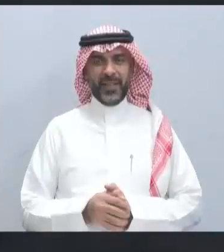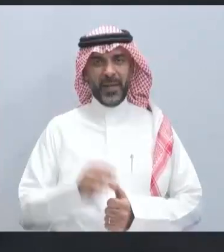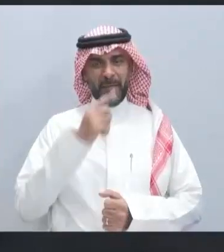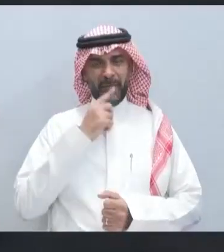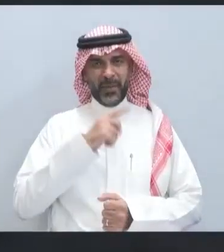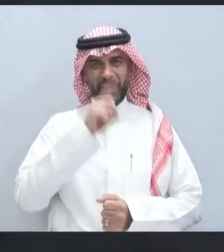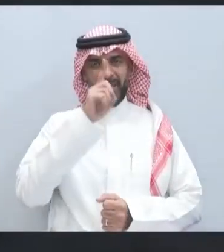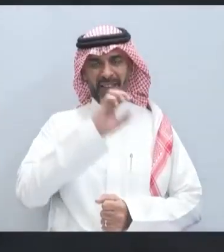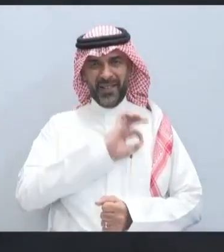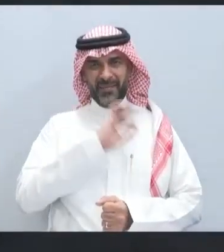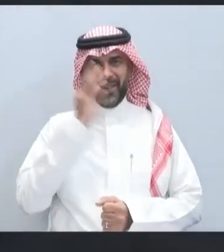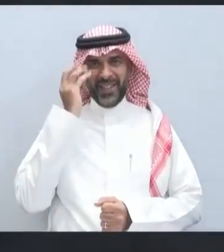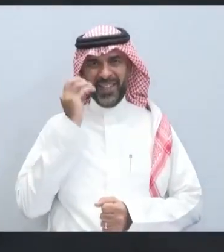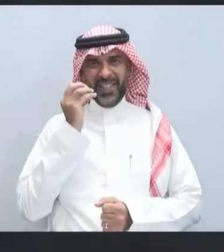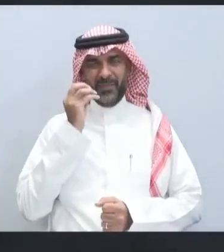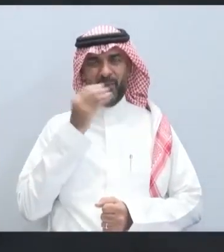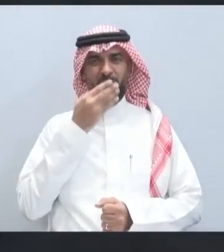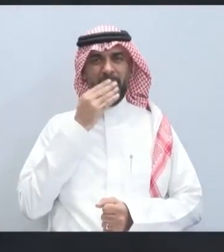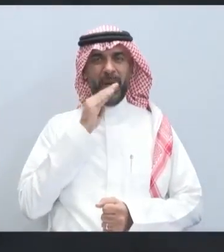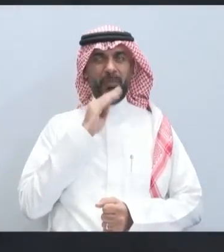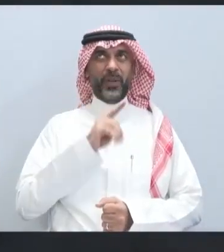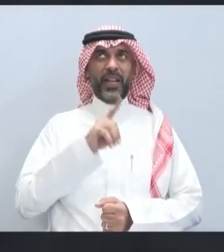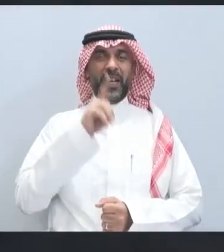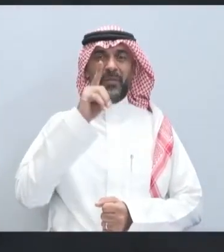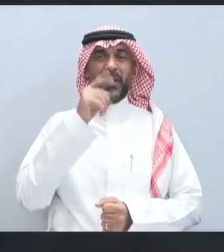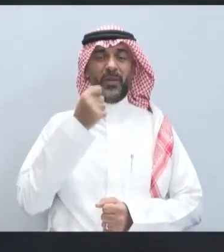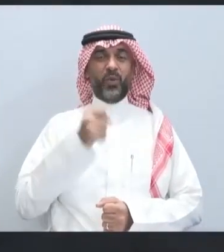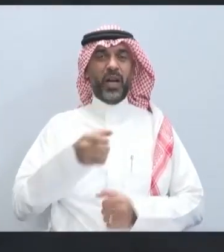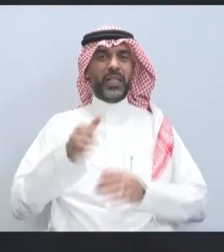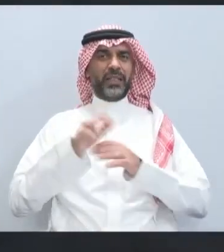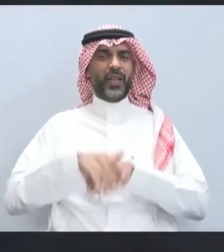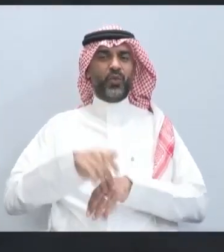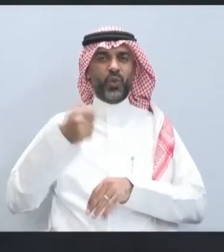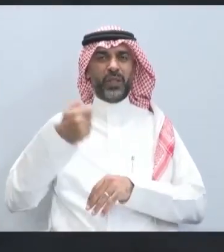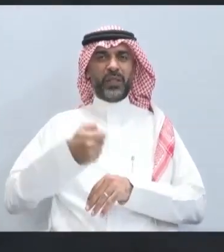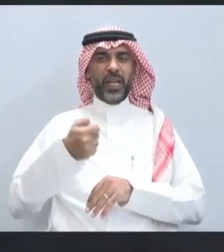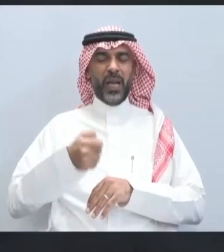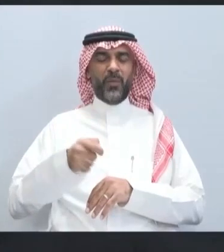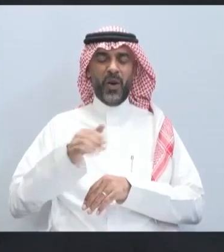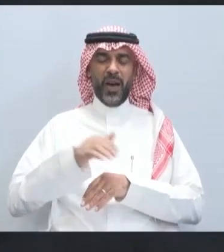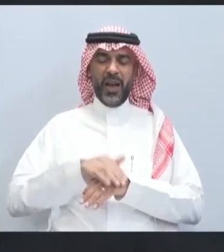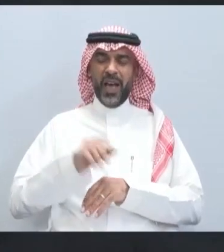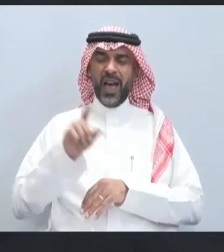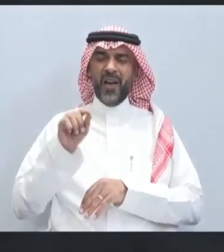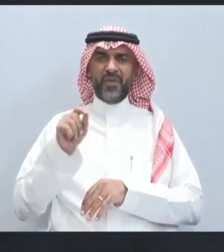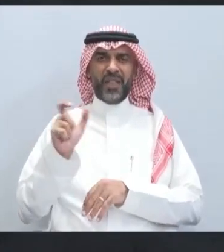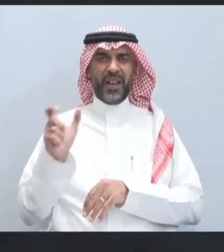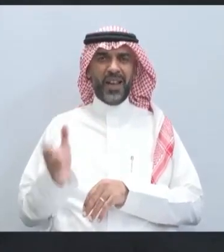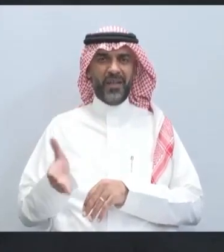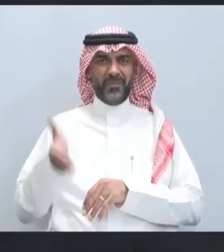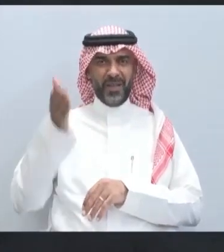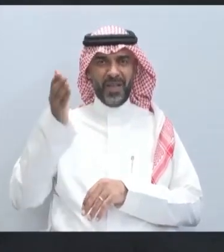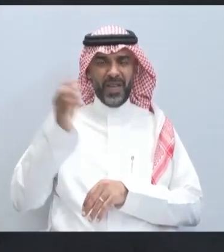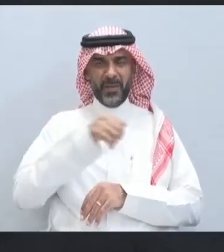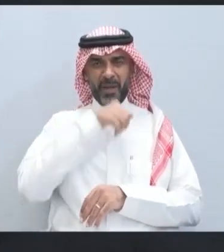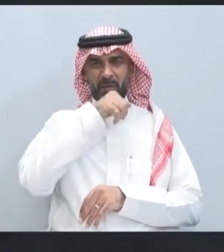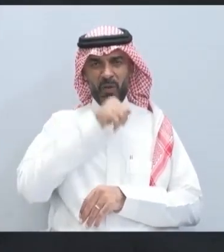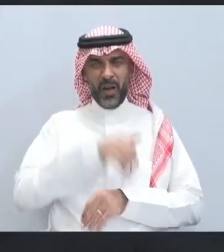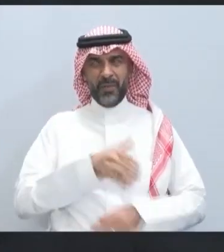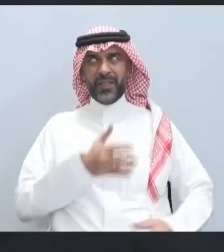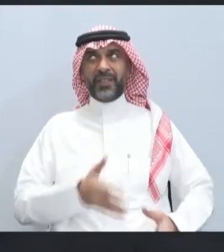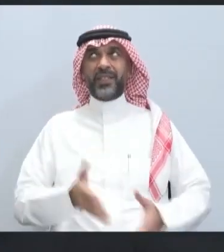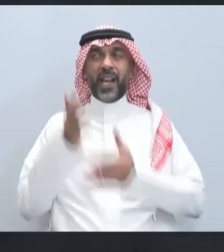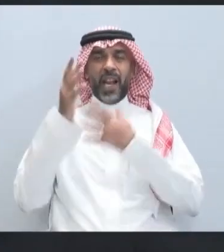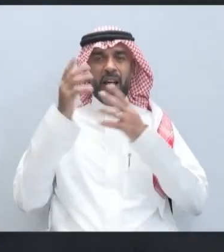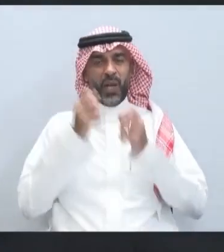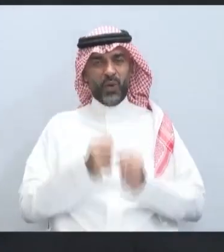بسم الله الرحمن الرحيم والحمد لله رب العالمين والصلاه والسلام على اشرف الانبياء والمرسلين نبينا محمد وعلى